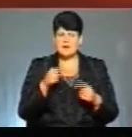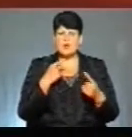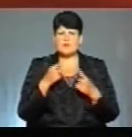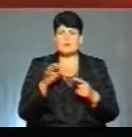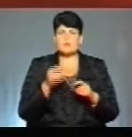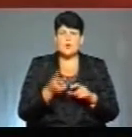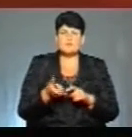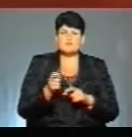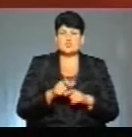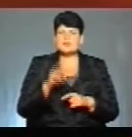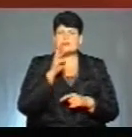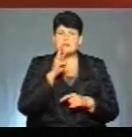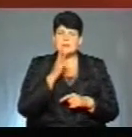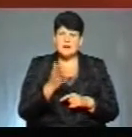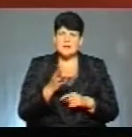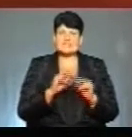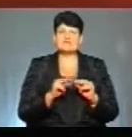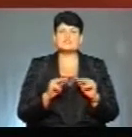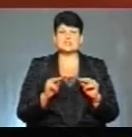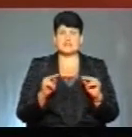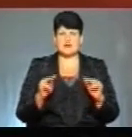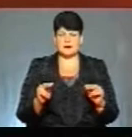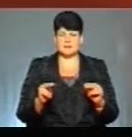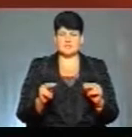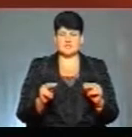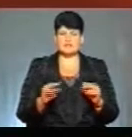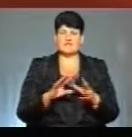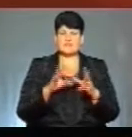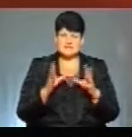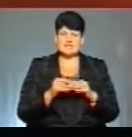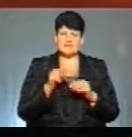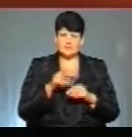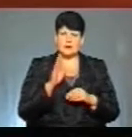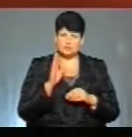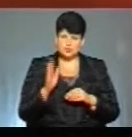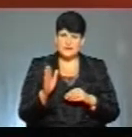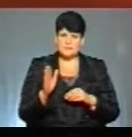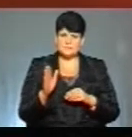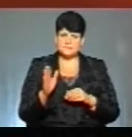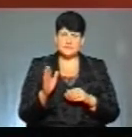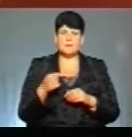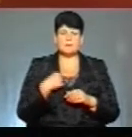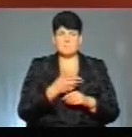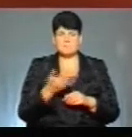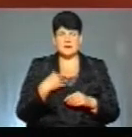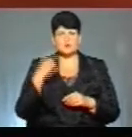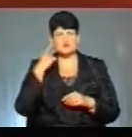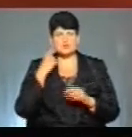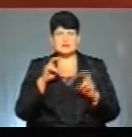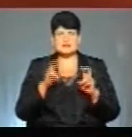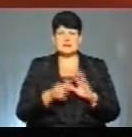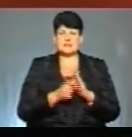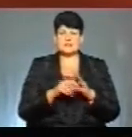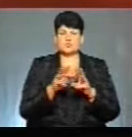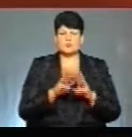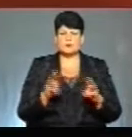про підвищення заробітної плати вчителям. Чи все-таки вона буде? Тому що ми чули на засіданні Кабінету